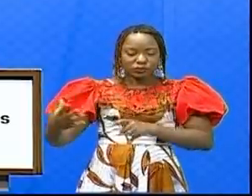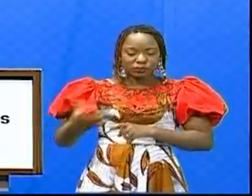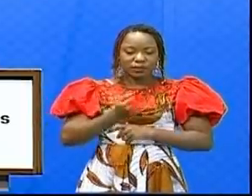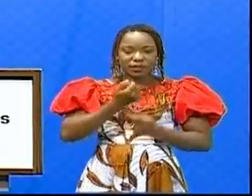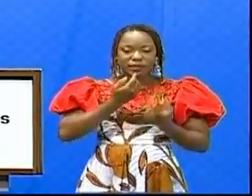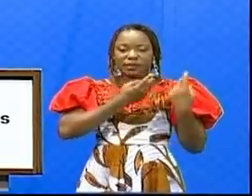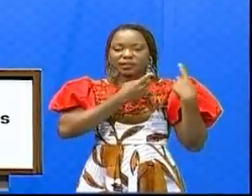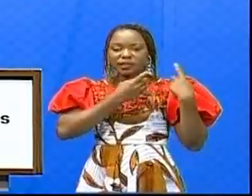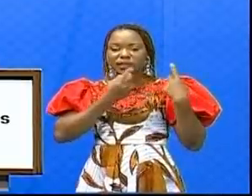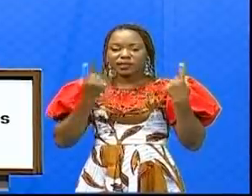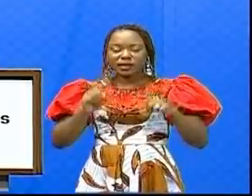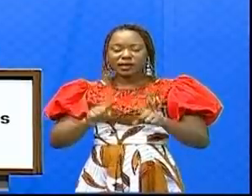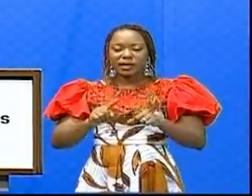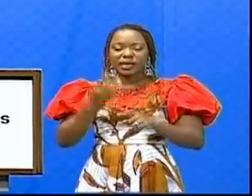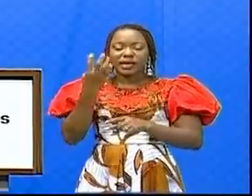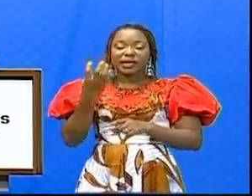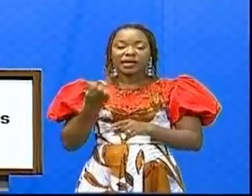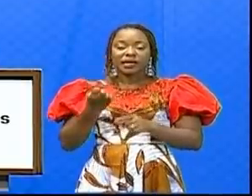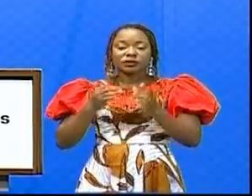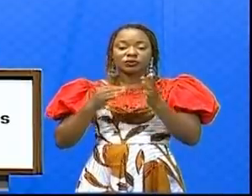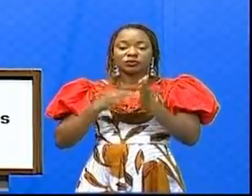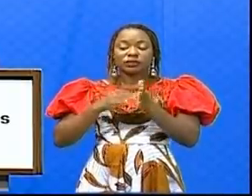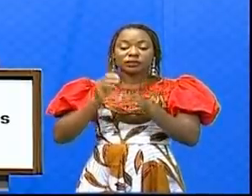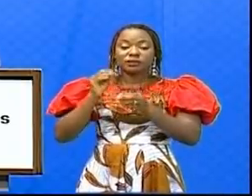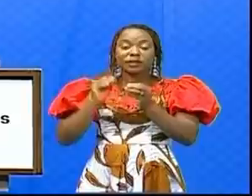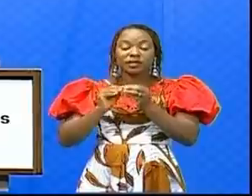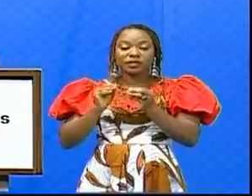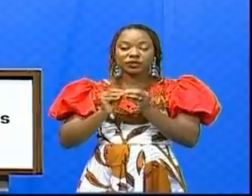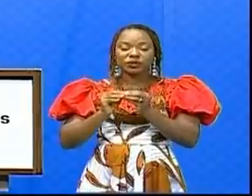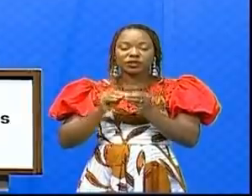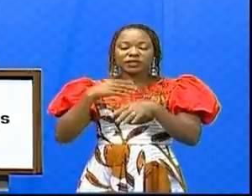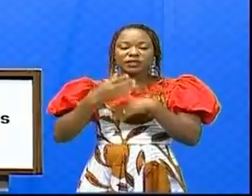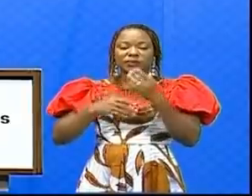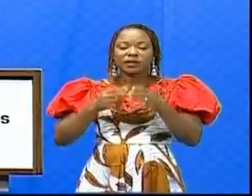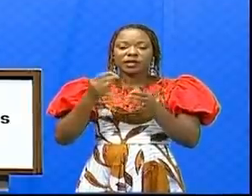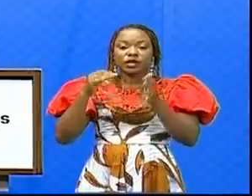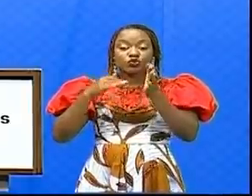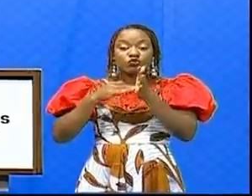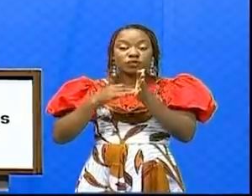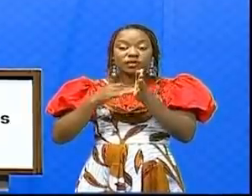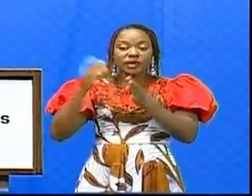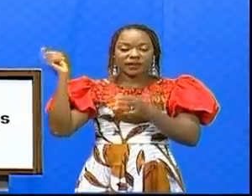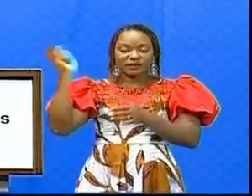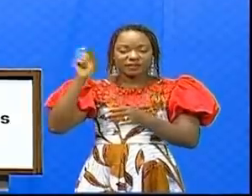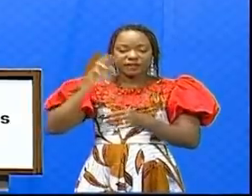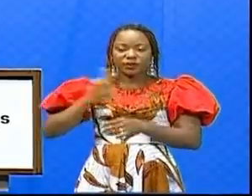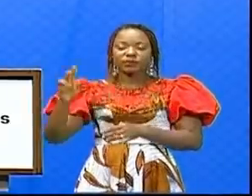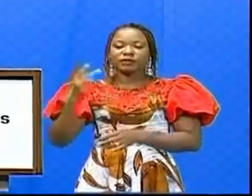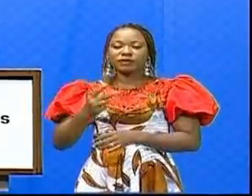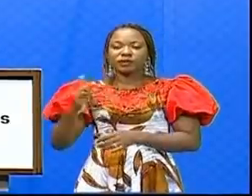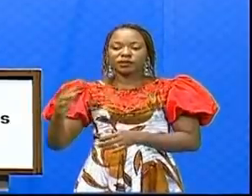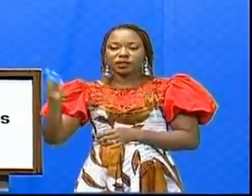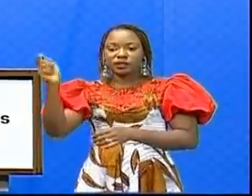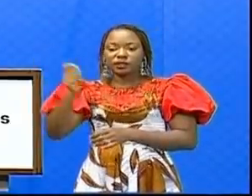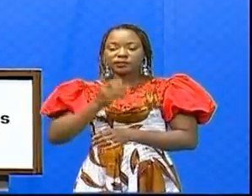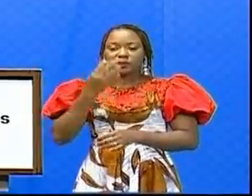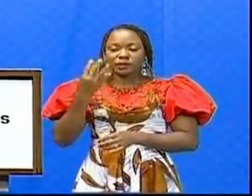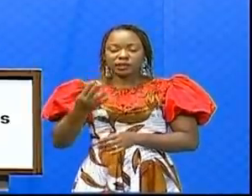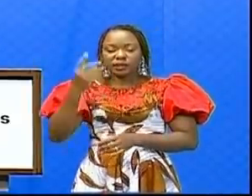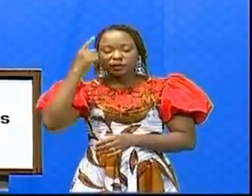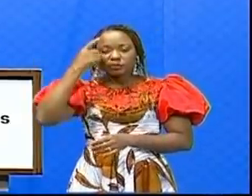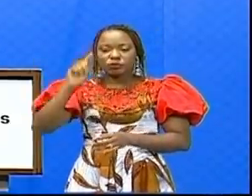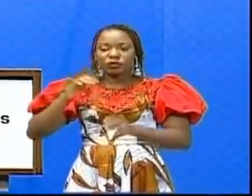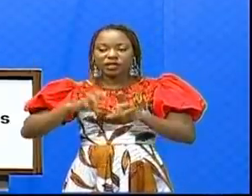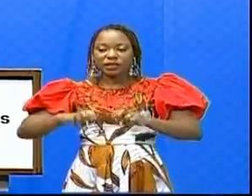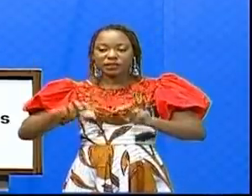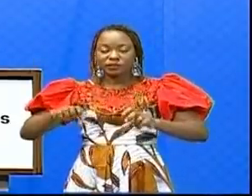de la 48e réunion du Conseil des ministres tenue le 8 avril 2022. chapitre 4, au sujet de